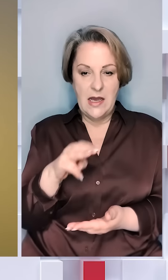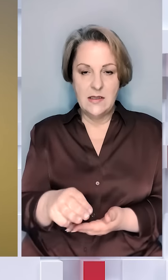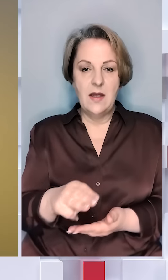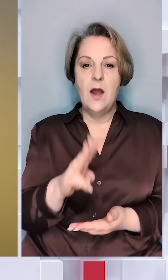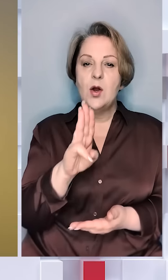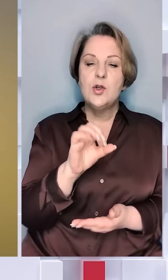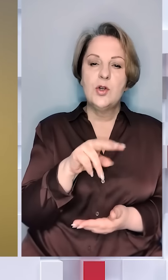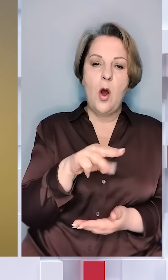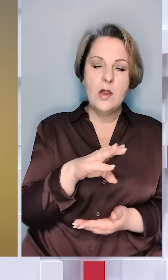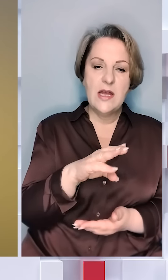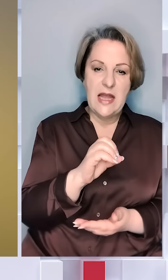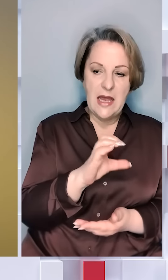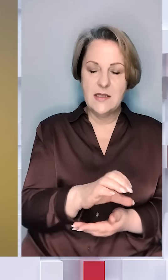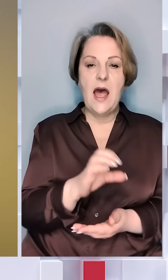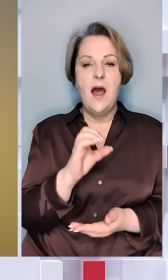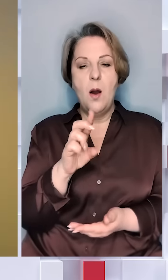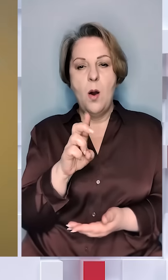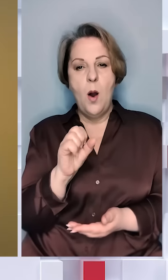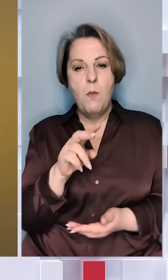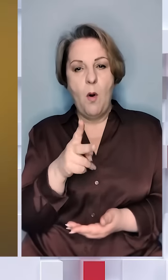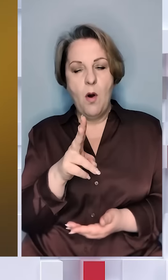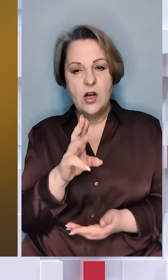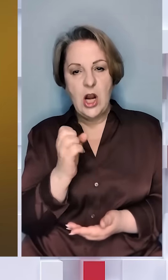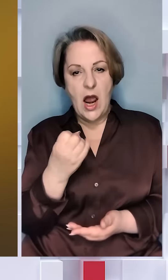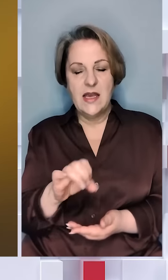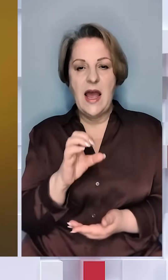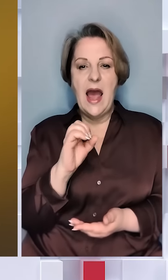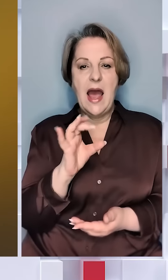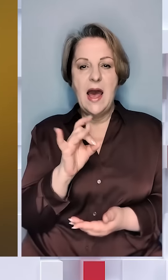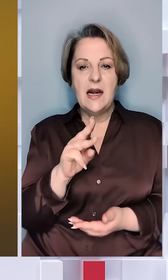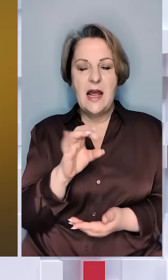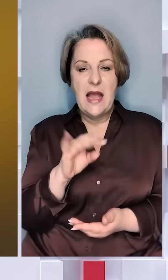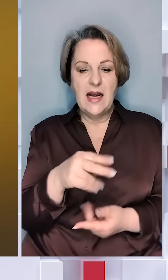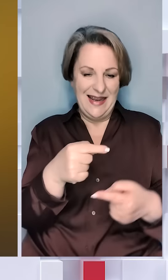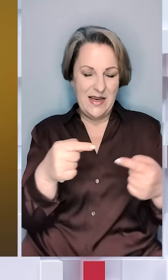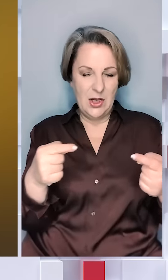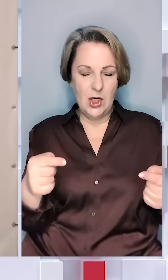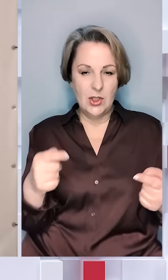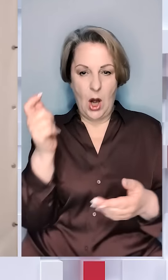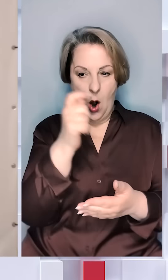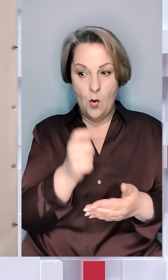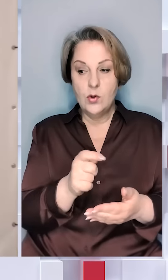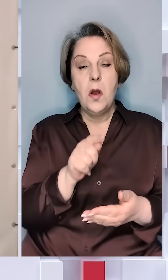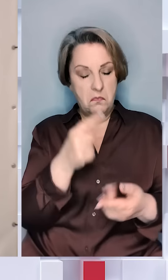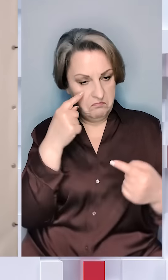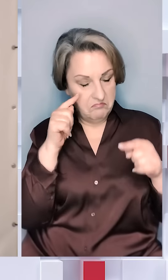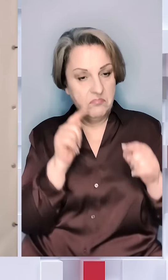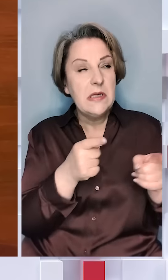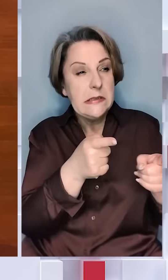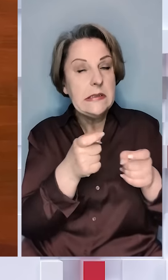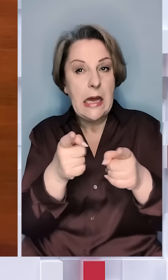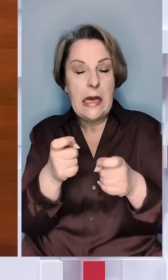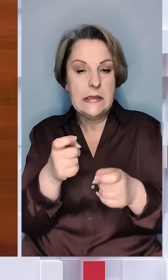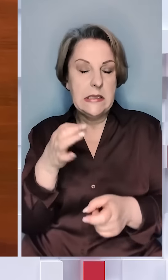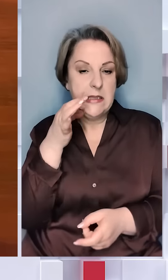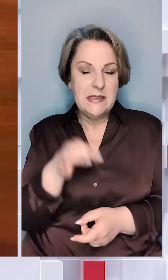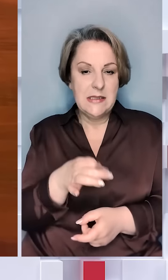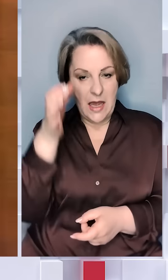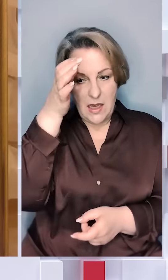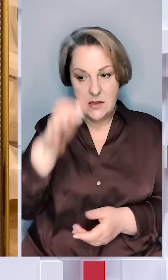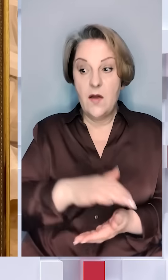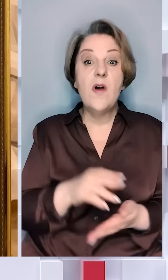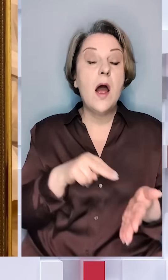як Шолтес, Бокшай, Ердель, Тагерц, інші. І, звісно, вона зацікавить знавців.